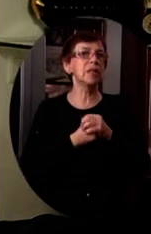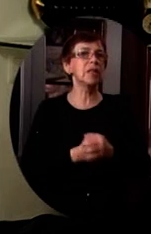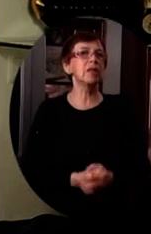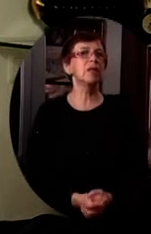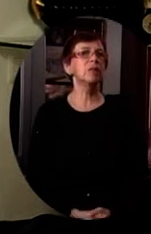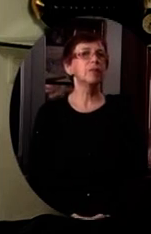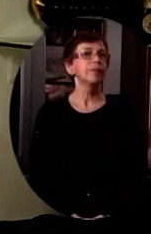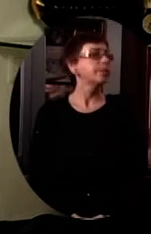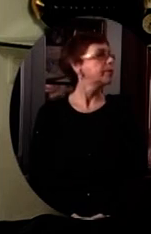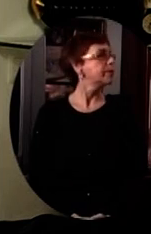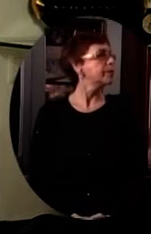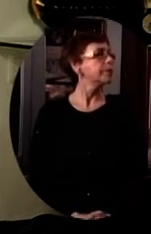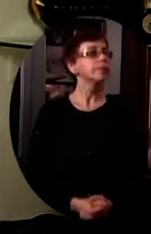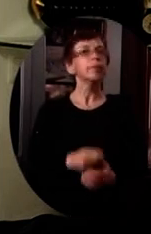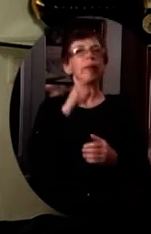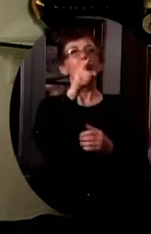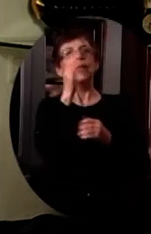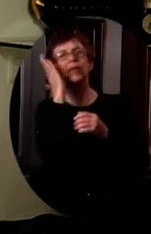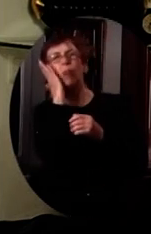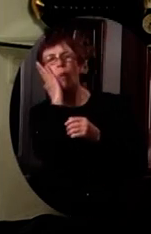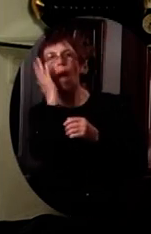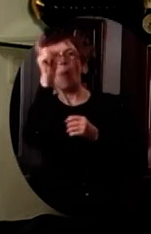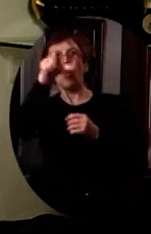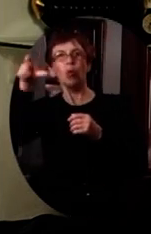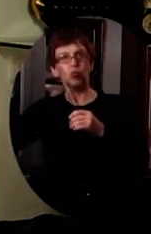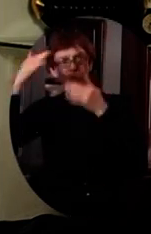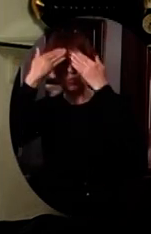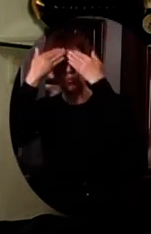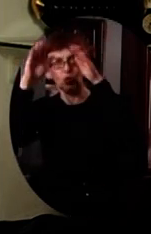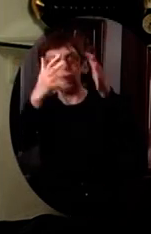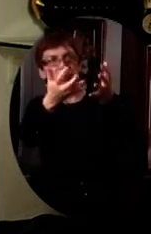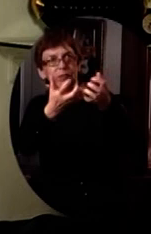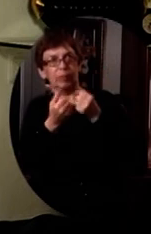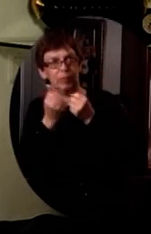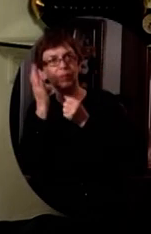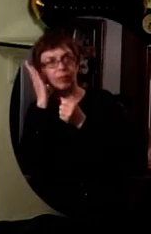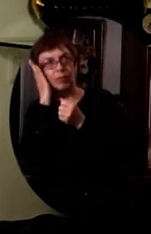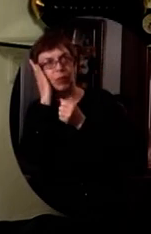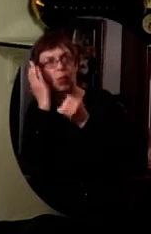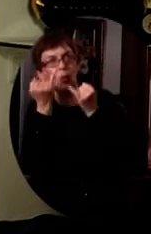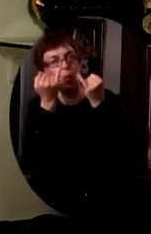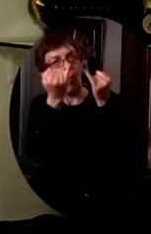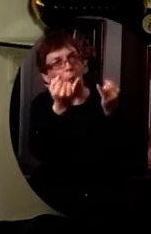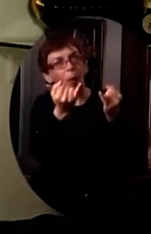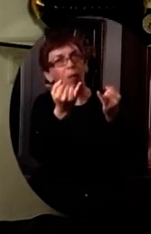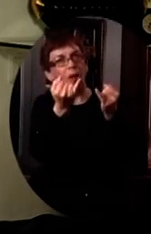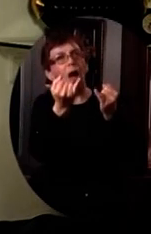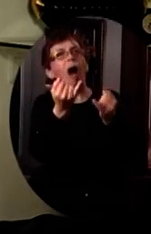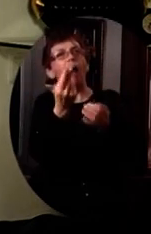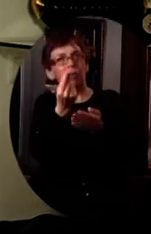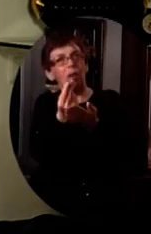ברחנו לקזחסטן. זאת אומרת, ישנתם אצל אנשים זרים שעשו לכם טובה או שילמתם להם כסף?